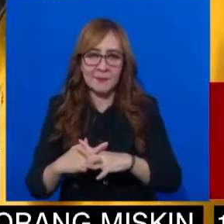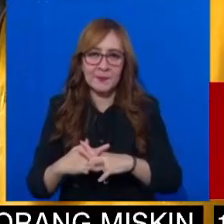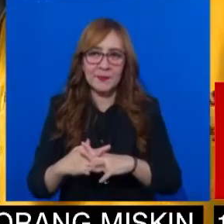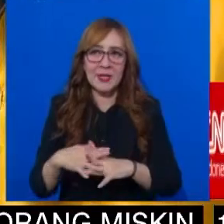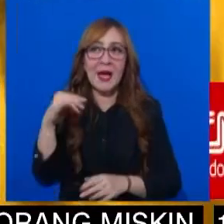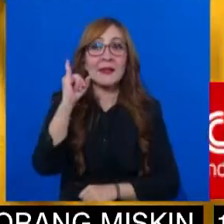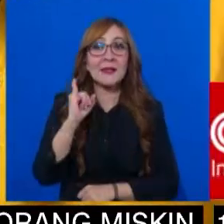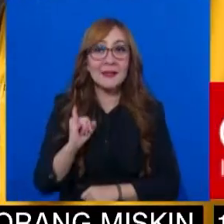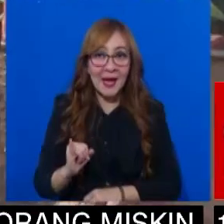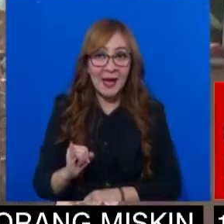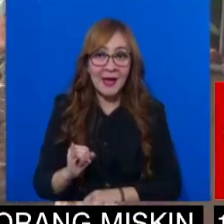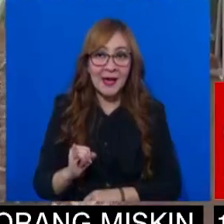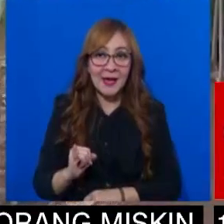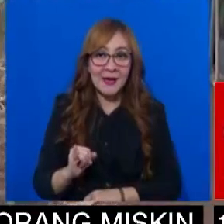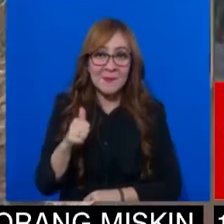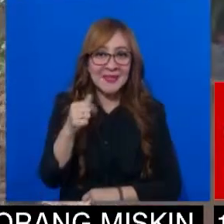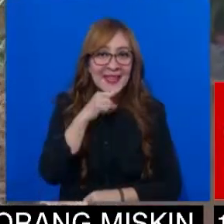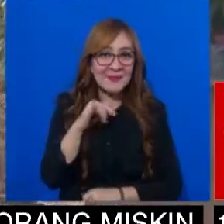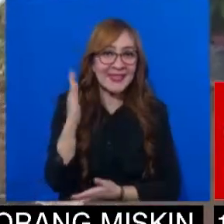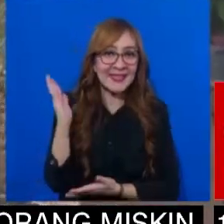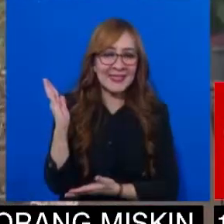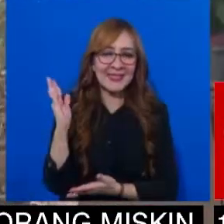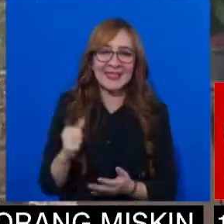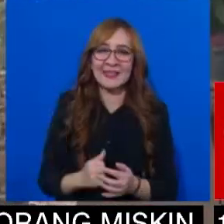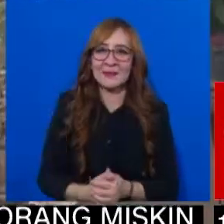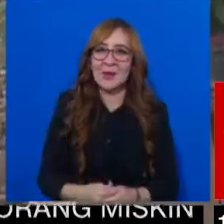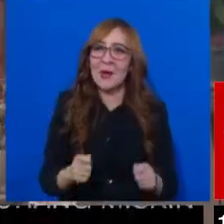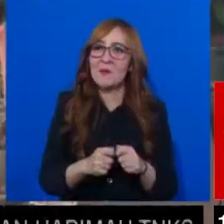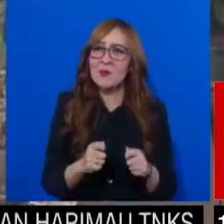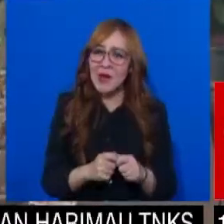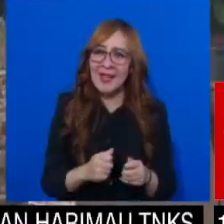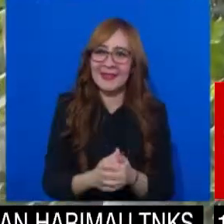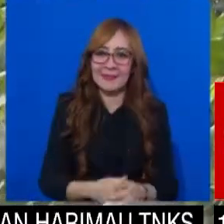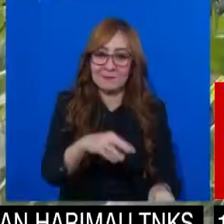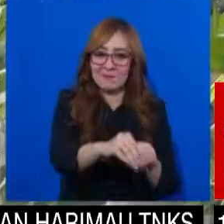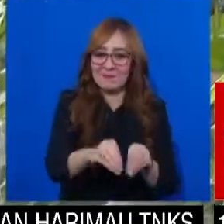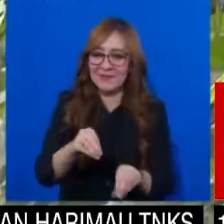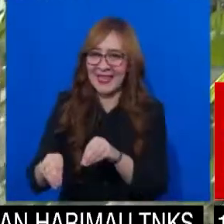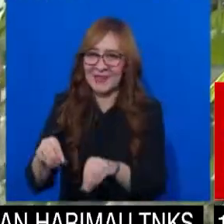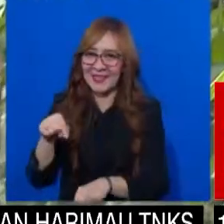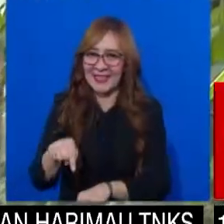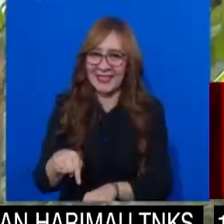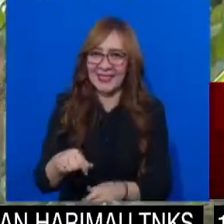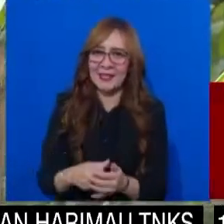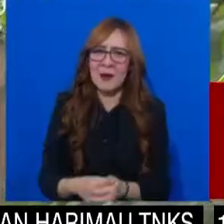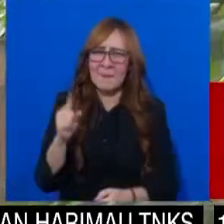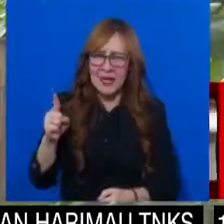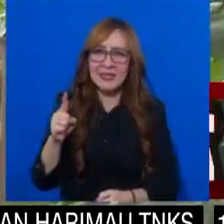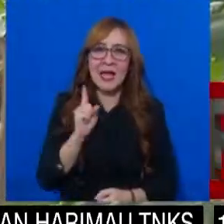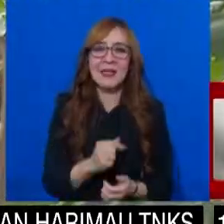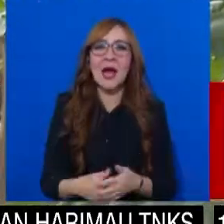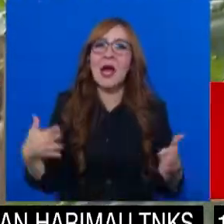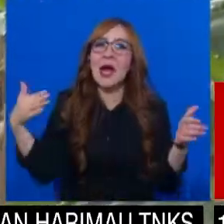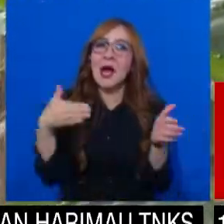sehingga nyampailah. Membuat urban farming, istilah kerennya saat ini, bukan tanpa halangan. Mulai